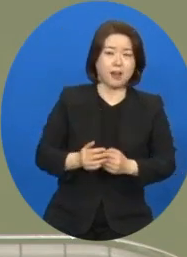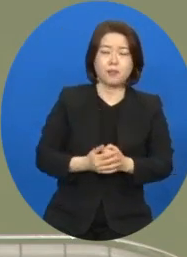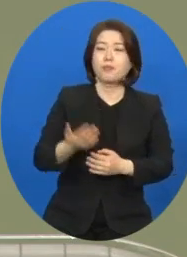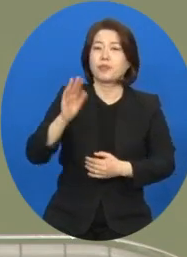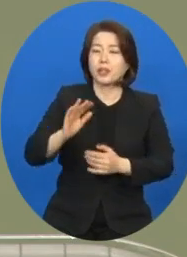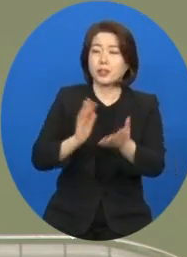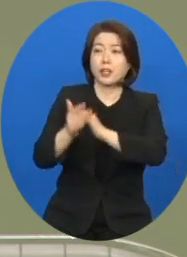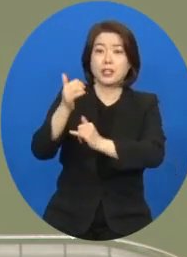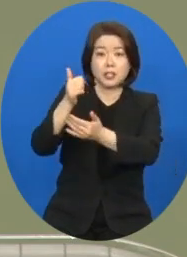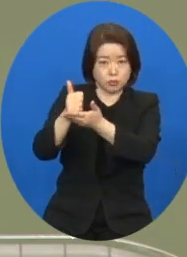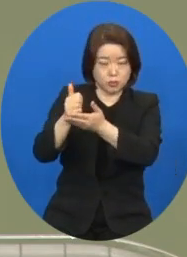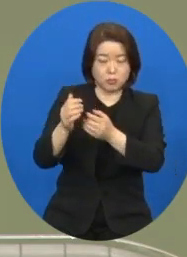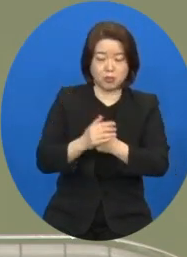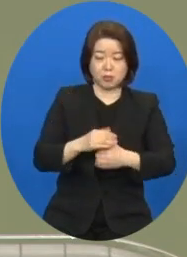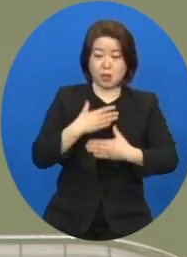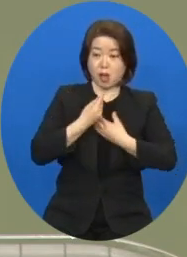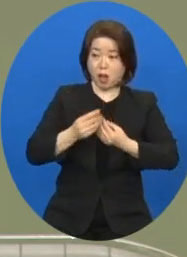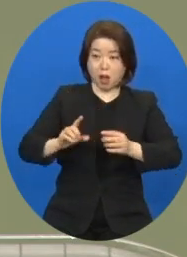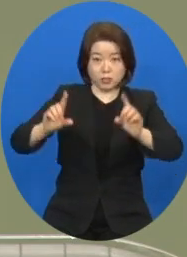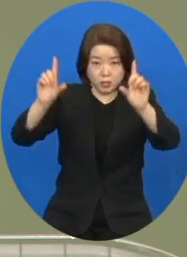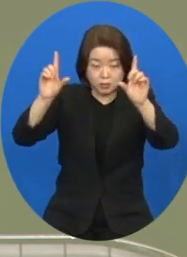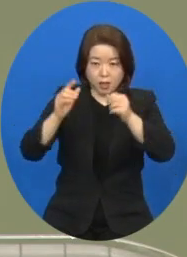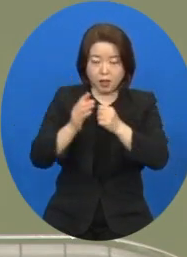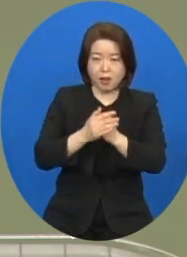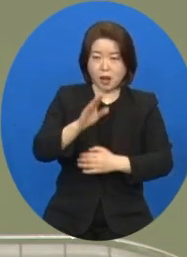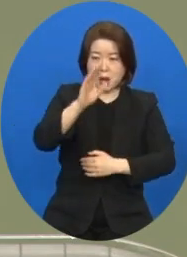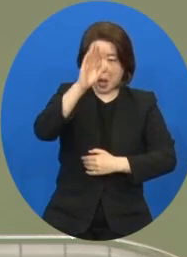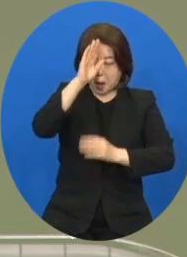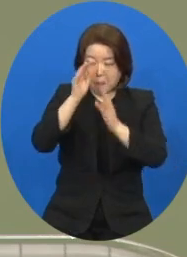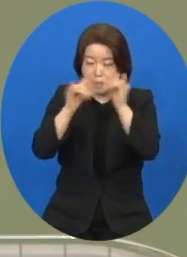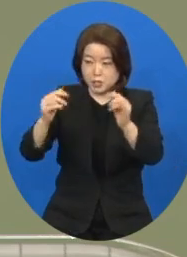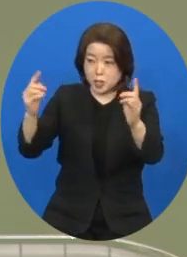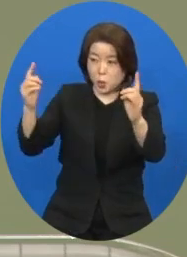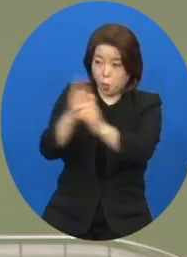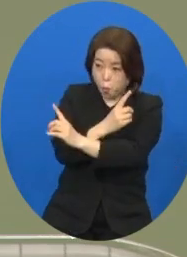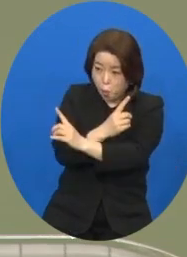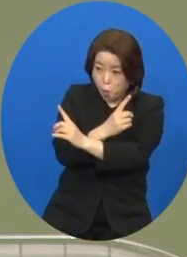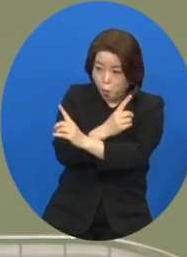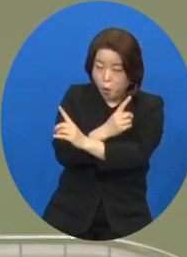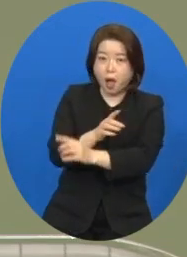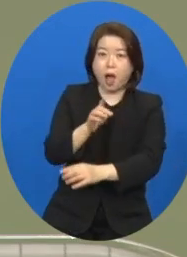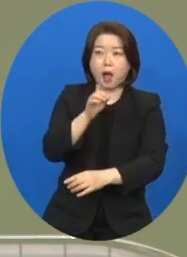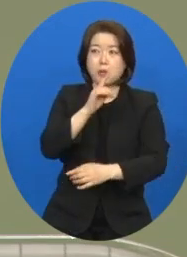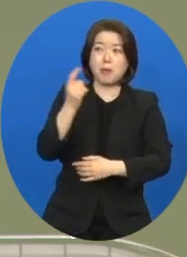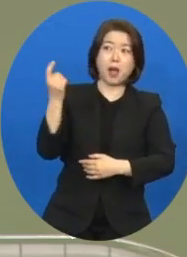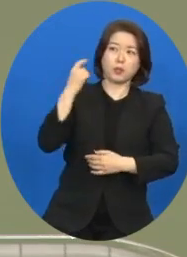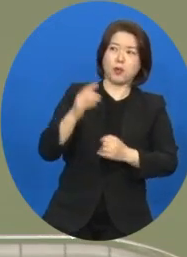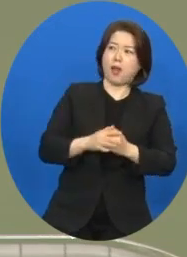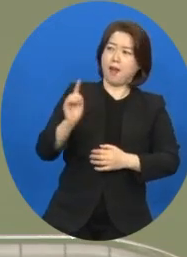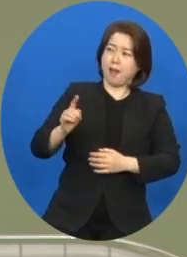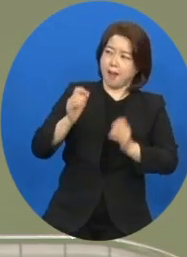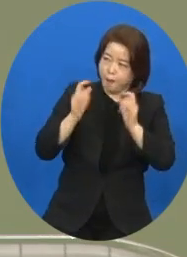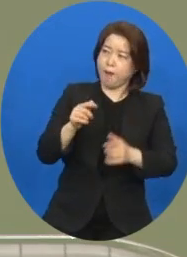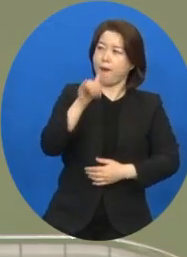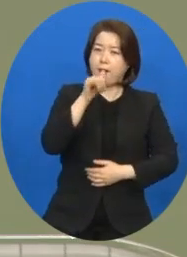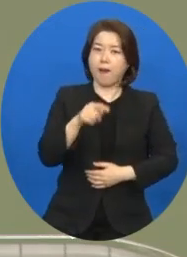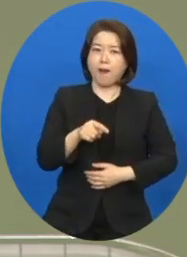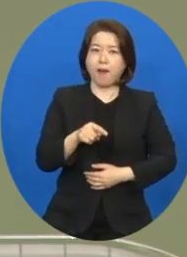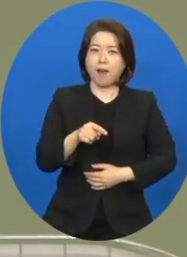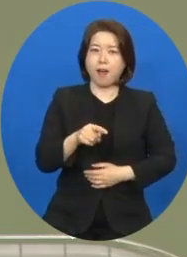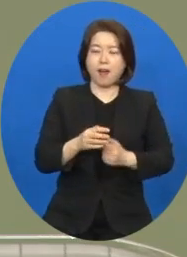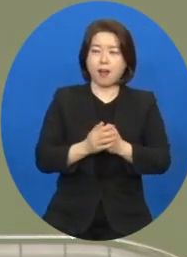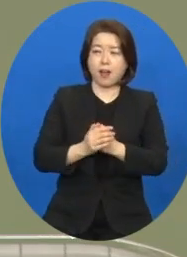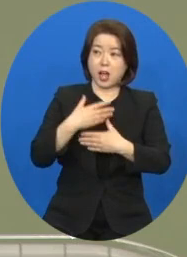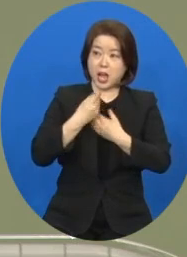예수님이 안식일에 병자를 고쳤다는 말을 듣고는 절호의 기회다 이렇게 생각한 거예요.